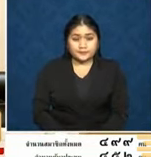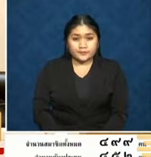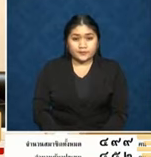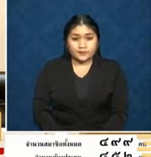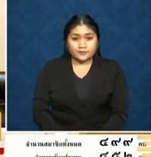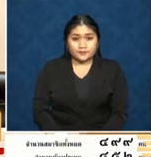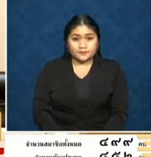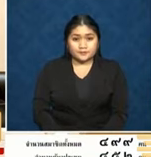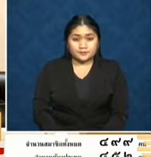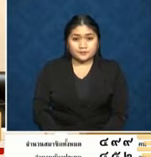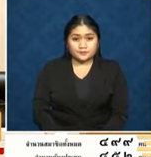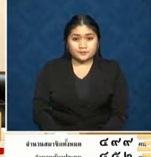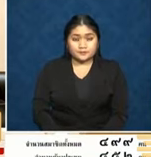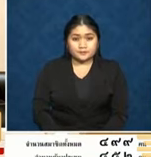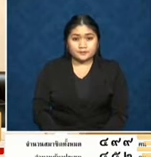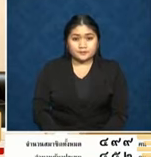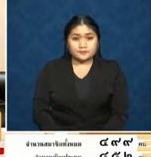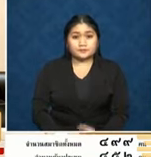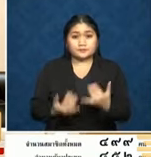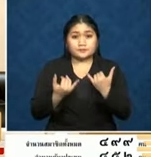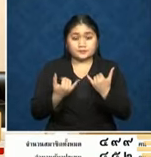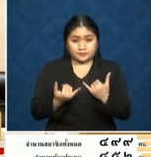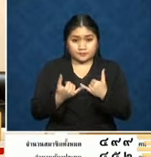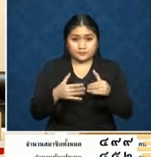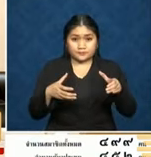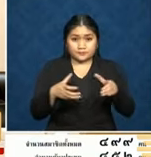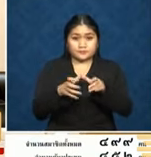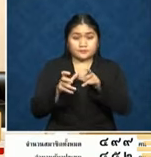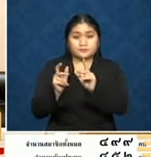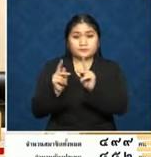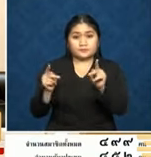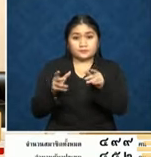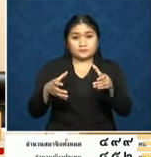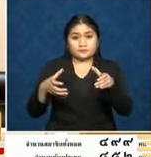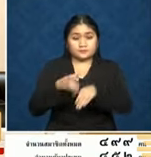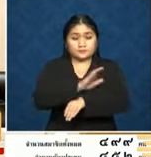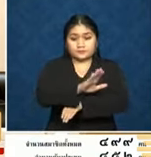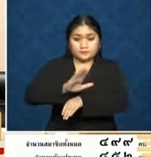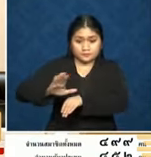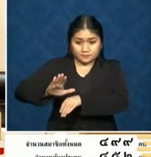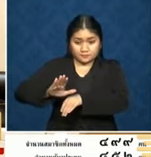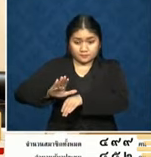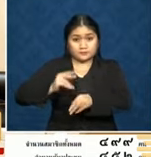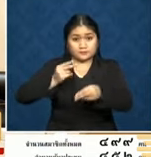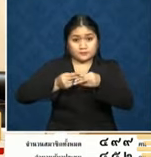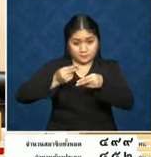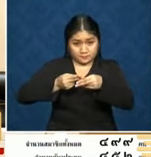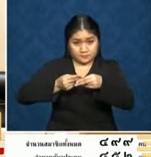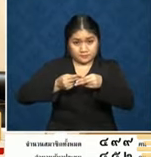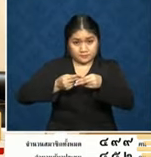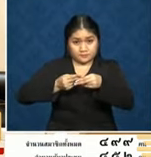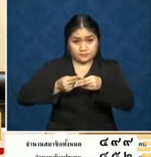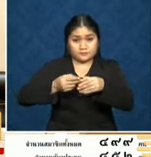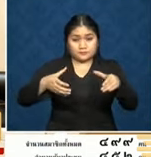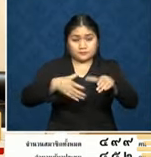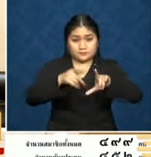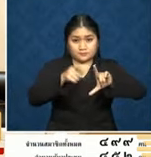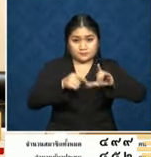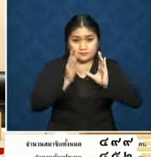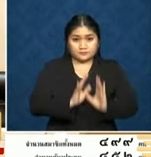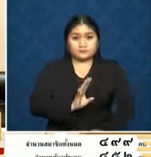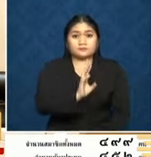ครับดังนั้นนะครับสัดส่วนของกรรมาธิการของแต่ละพรรคการเมืองเป็นดังนี้นะครับพรรคก้าวไกล6